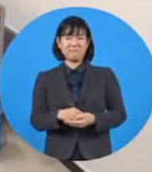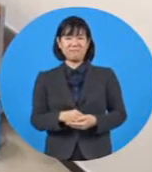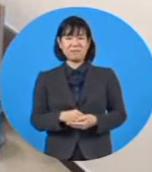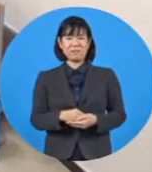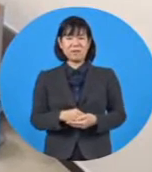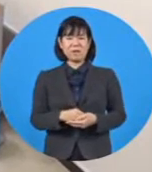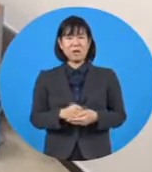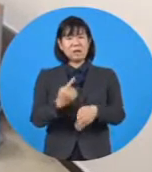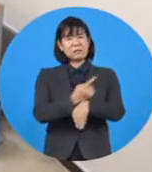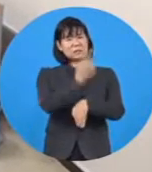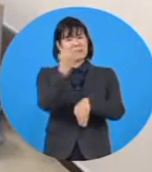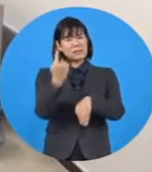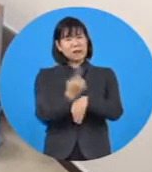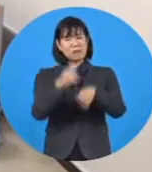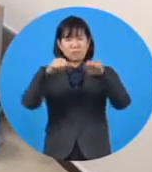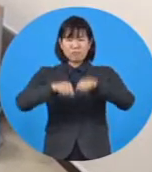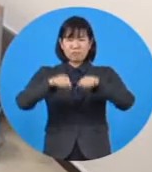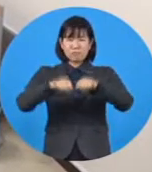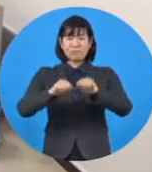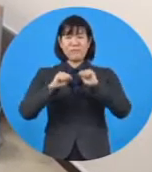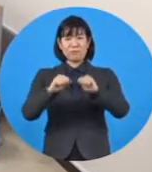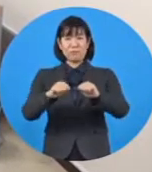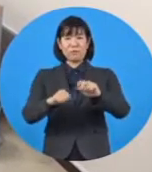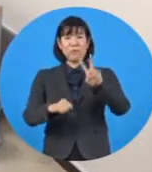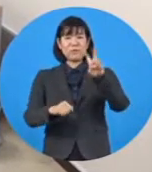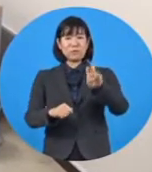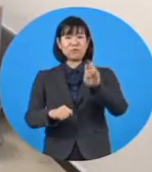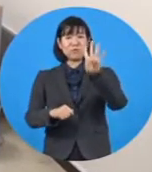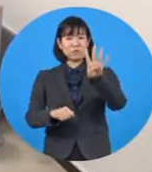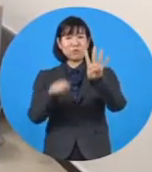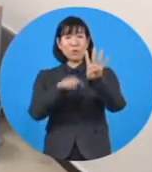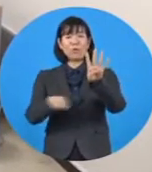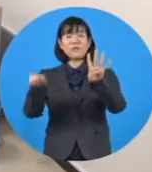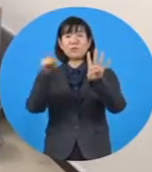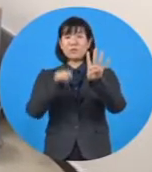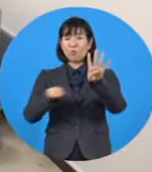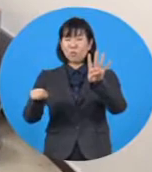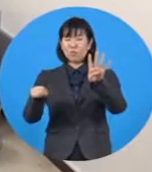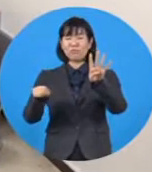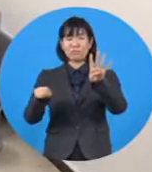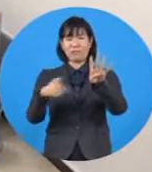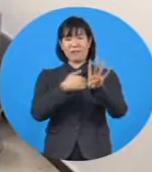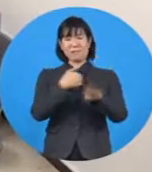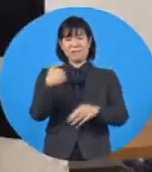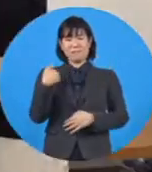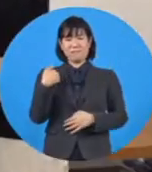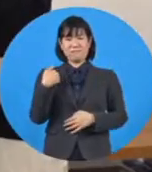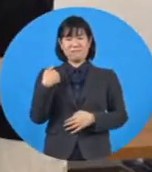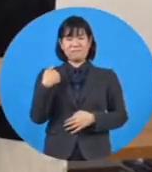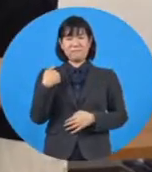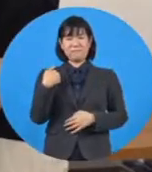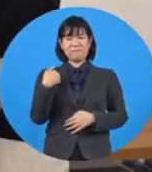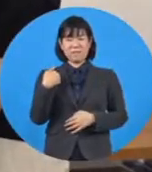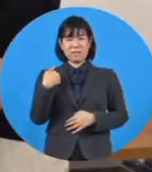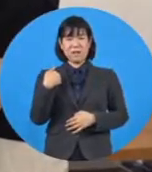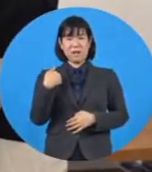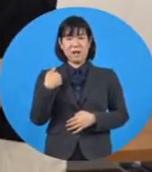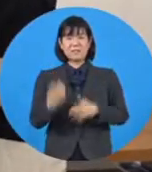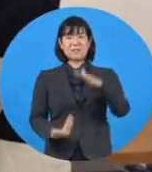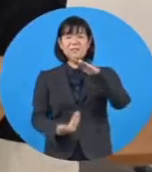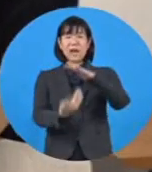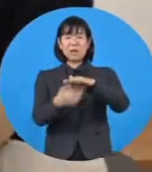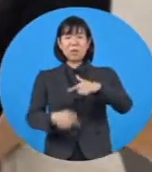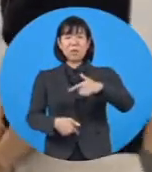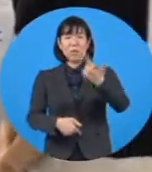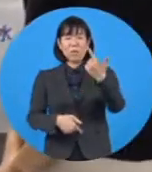です、そうなんです。1時間あたりで計算すると24リットル結構な水ができます、はい。 最大600リ